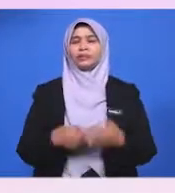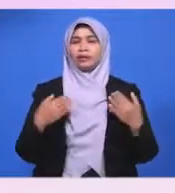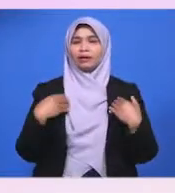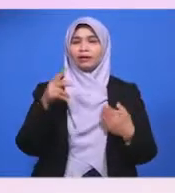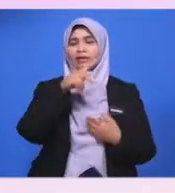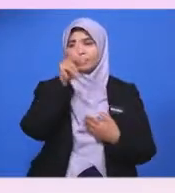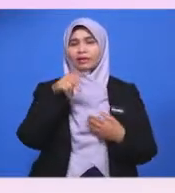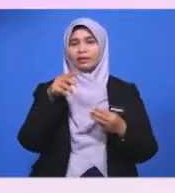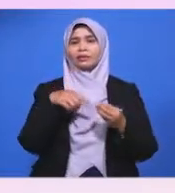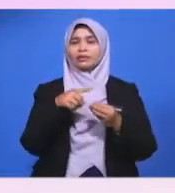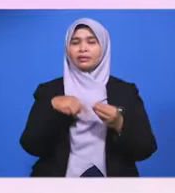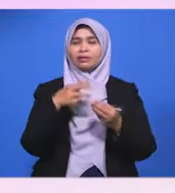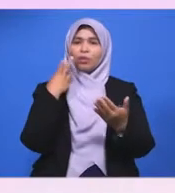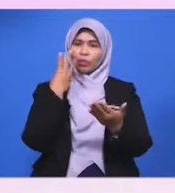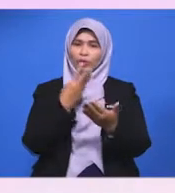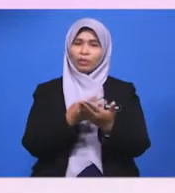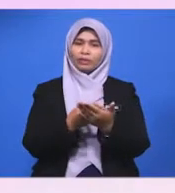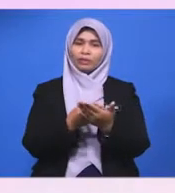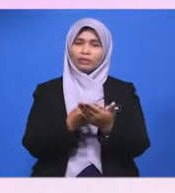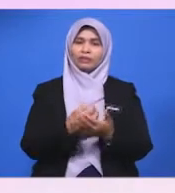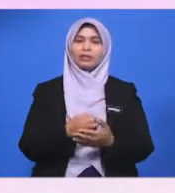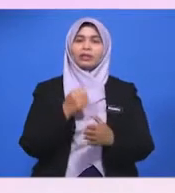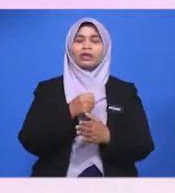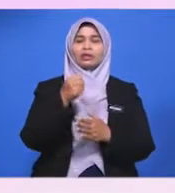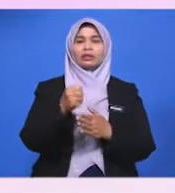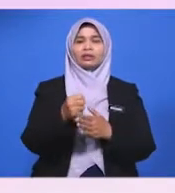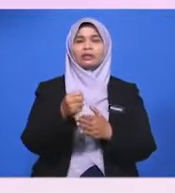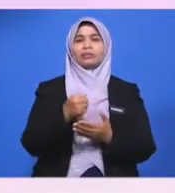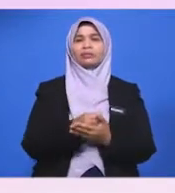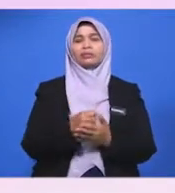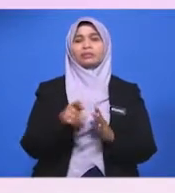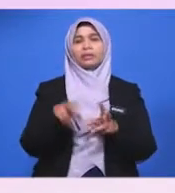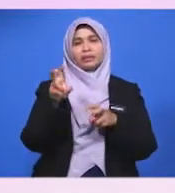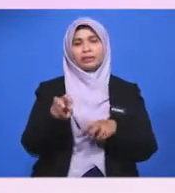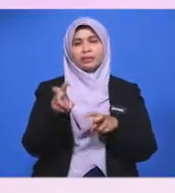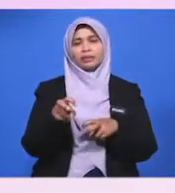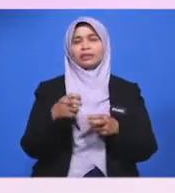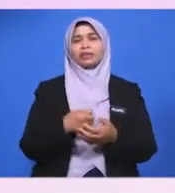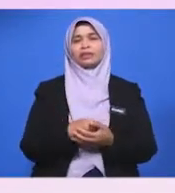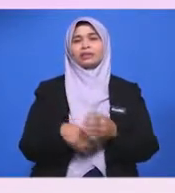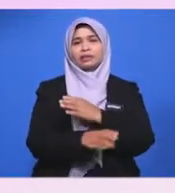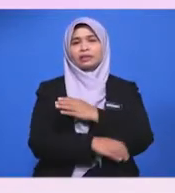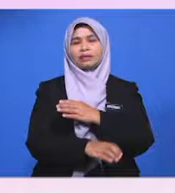Adakah berkaitan dengan keuangan ataupun pertanian negara?